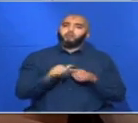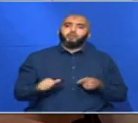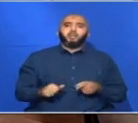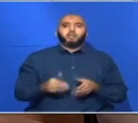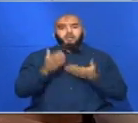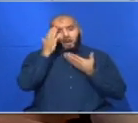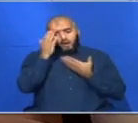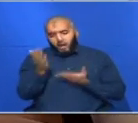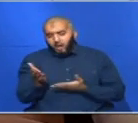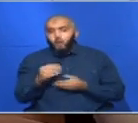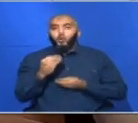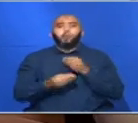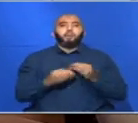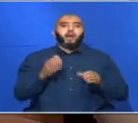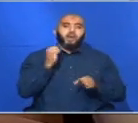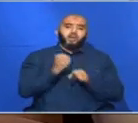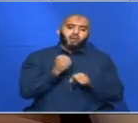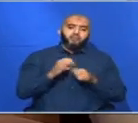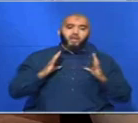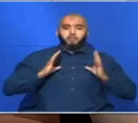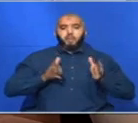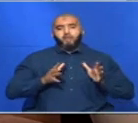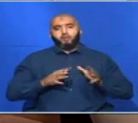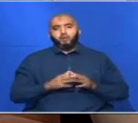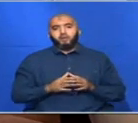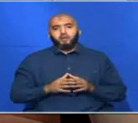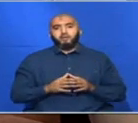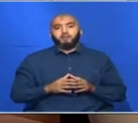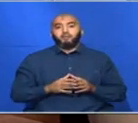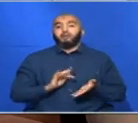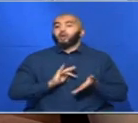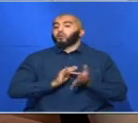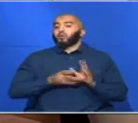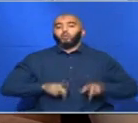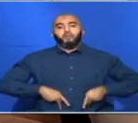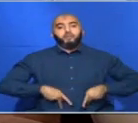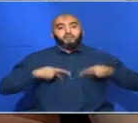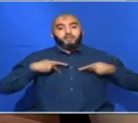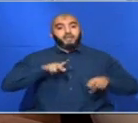بنافله ولذلكم ان حياتي كلها لا تخرجوا